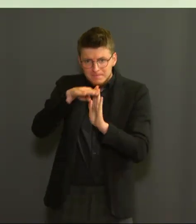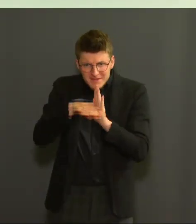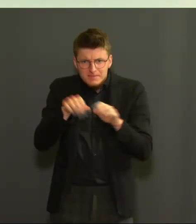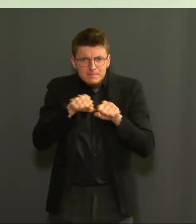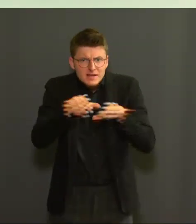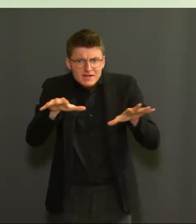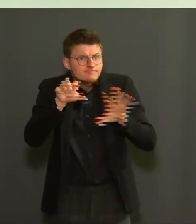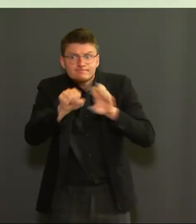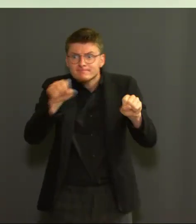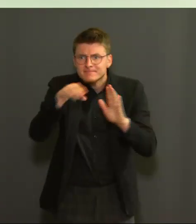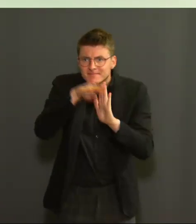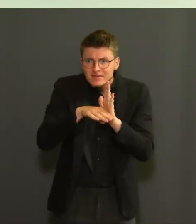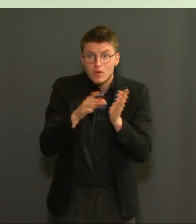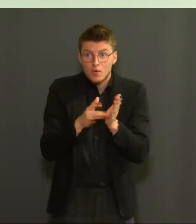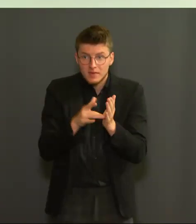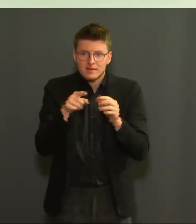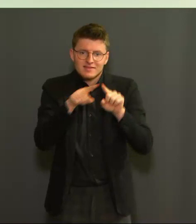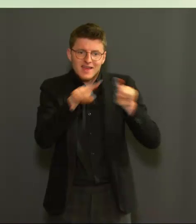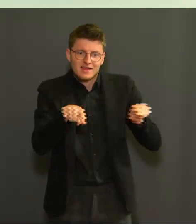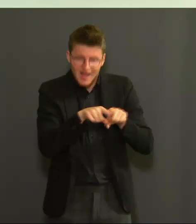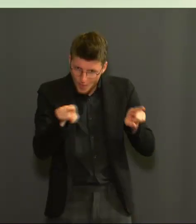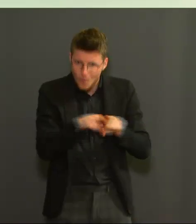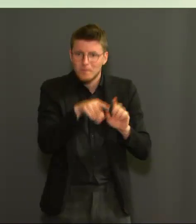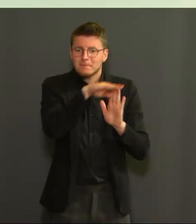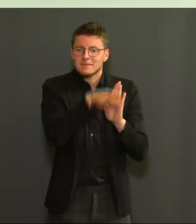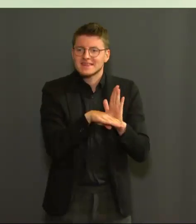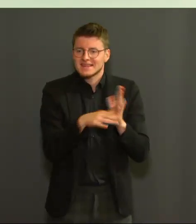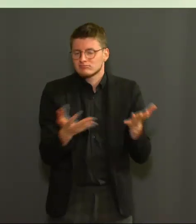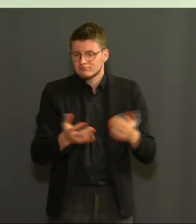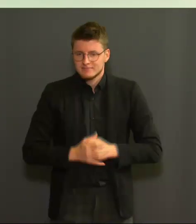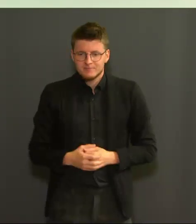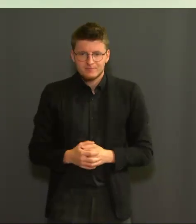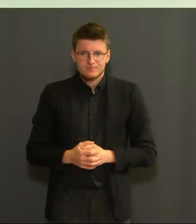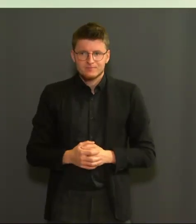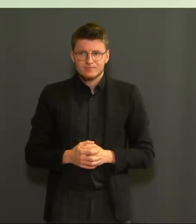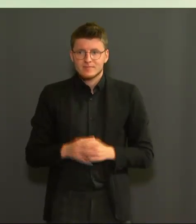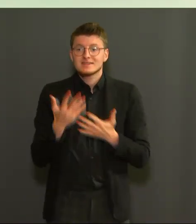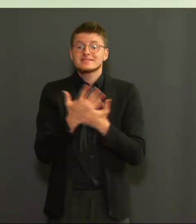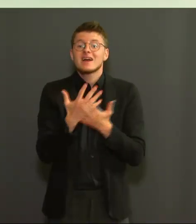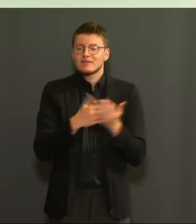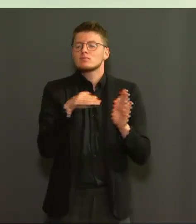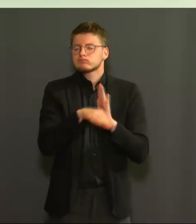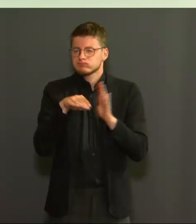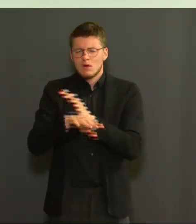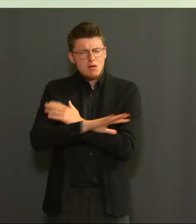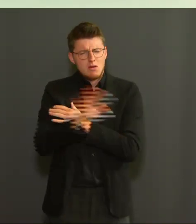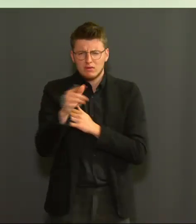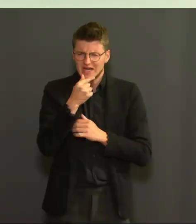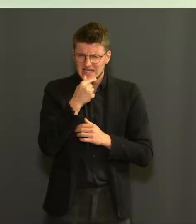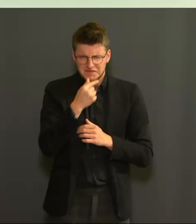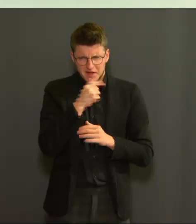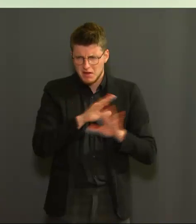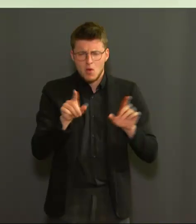De huidige daling doet zich nog steeds voor bij alle leeftijden en over het hele land. Het